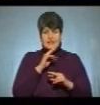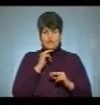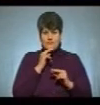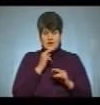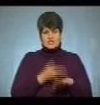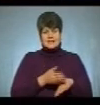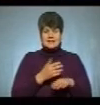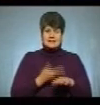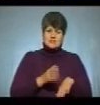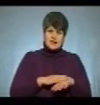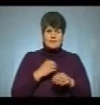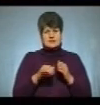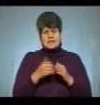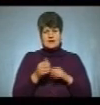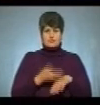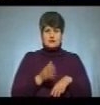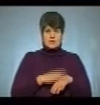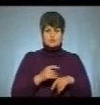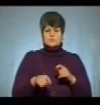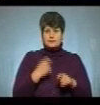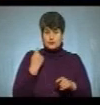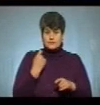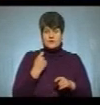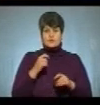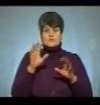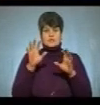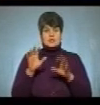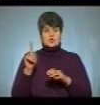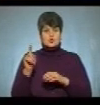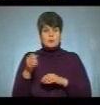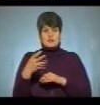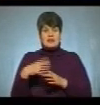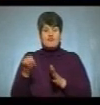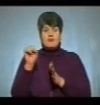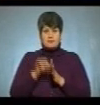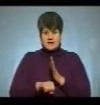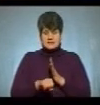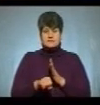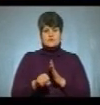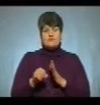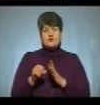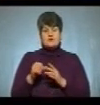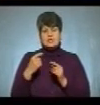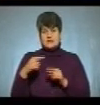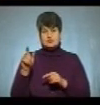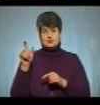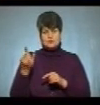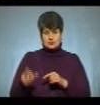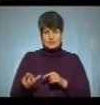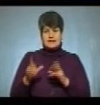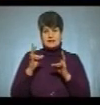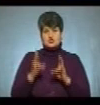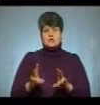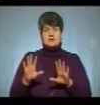тяжке або середньої тяжкості тілесне ушкодження» у статтю 115 «Вбивство, заподіяння смерті іншій людині нещасний